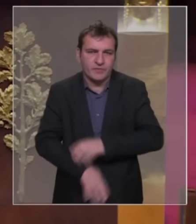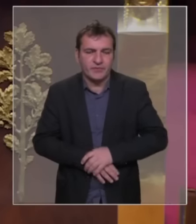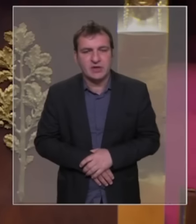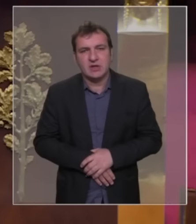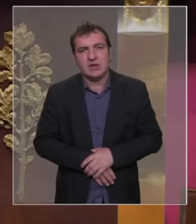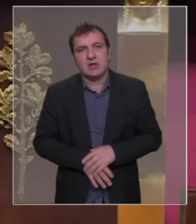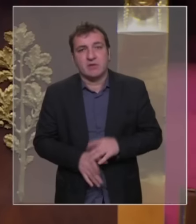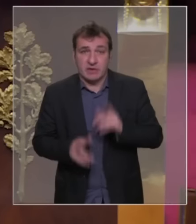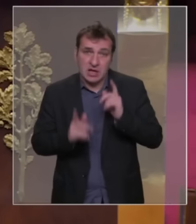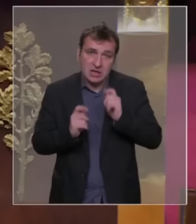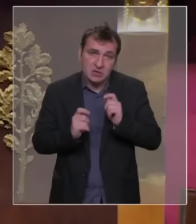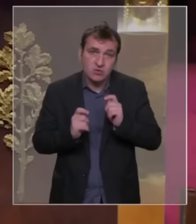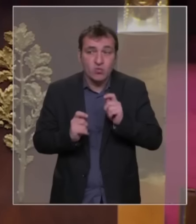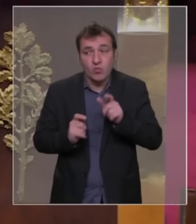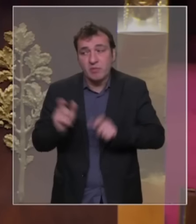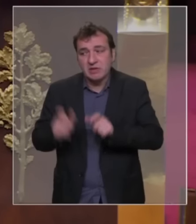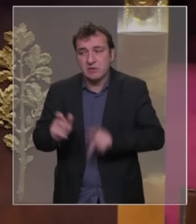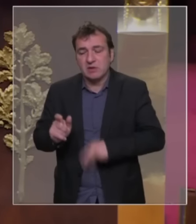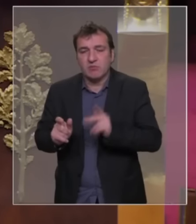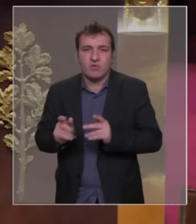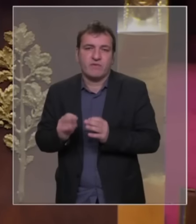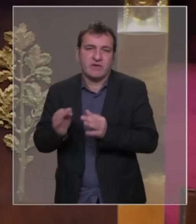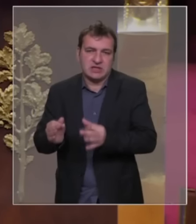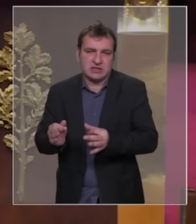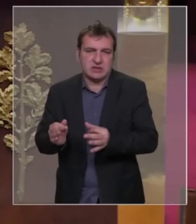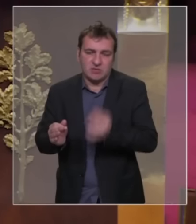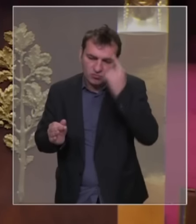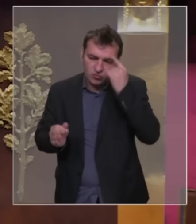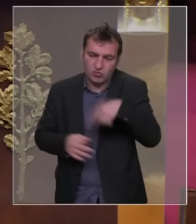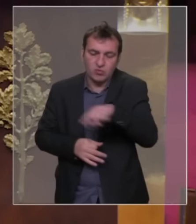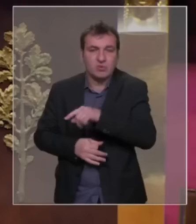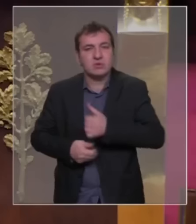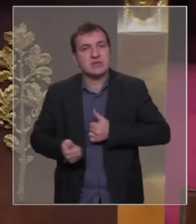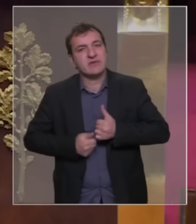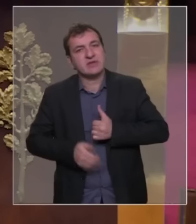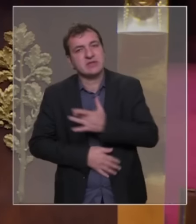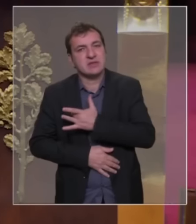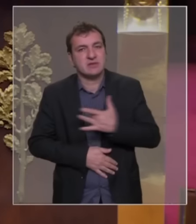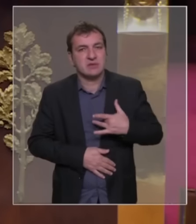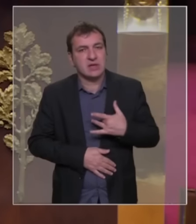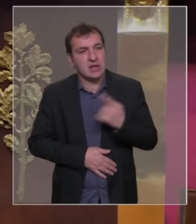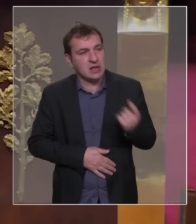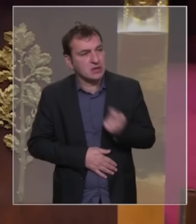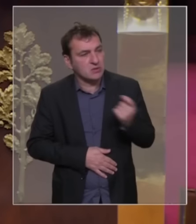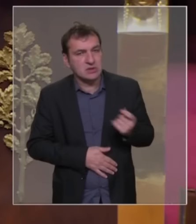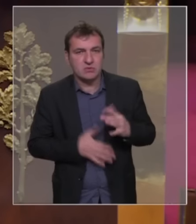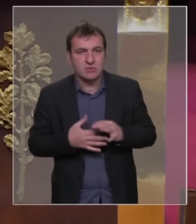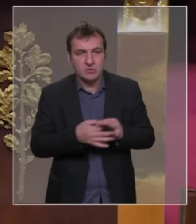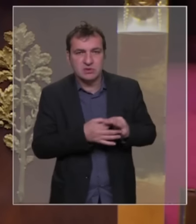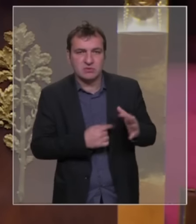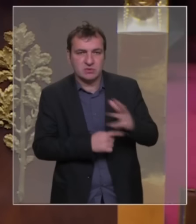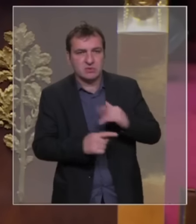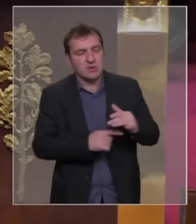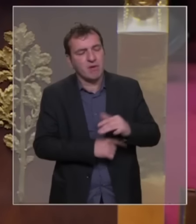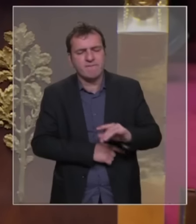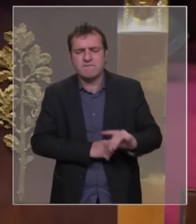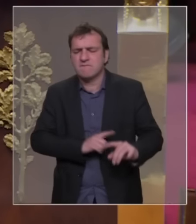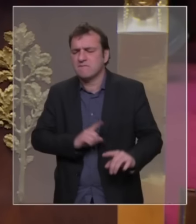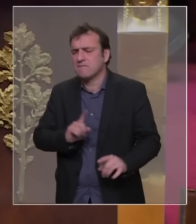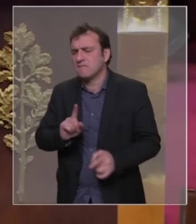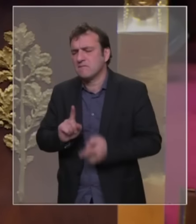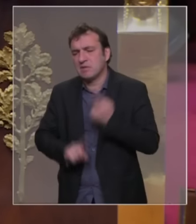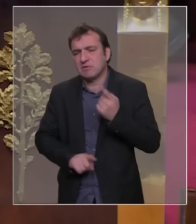particulière aux plus fragiles, pour qui les services de santé, d'éducation, de cohésion sociale sont essentiels. Ces